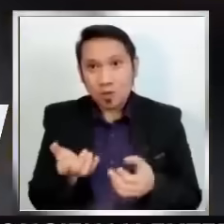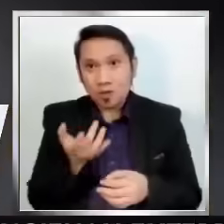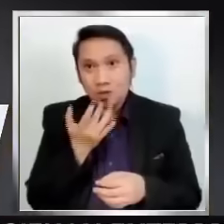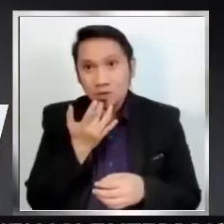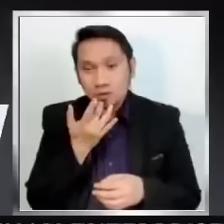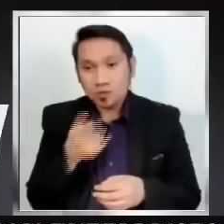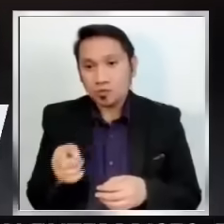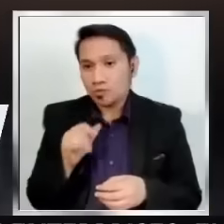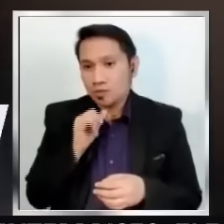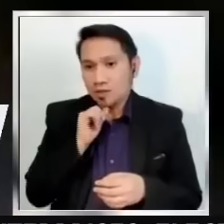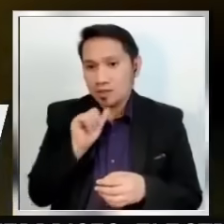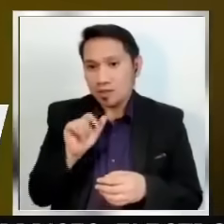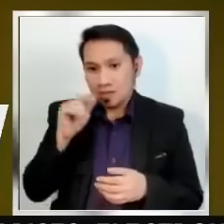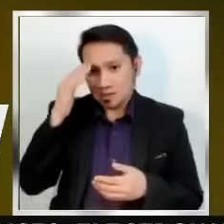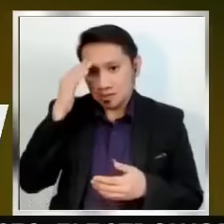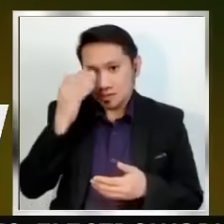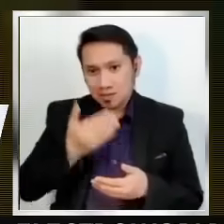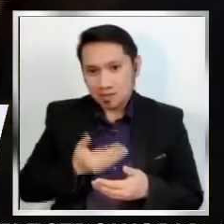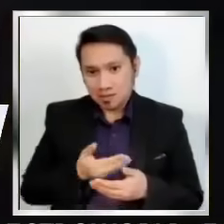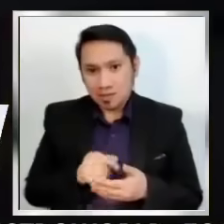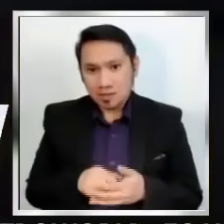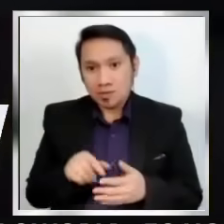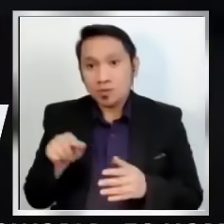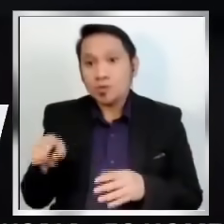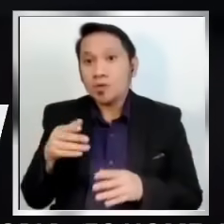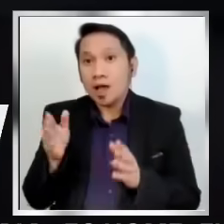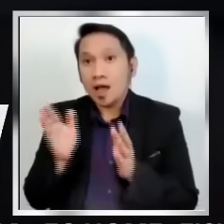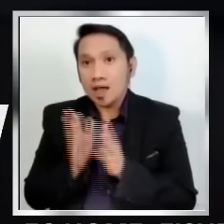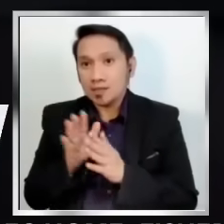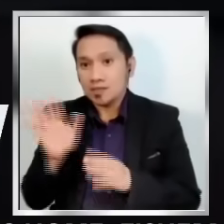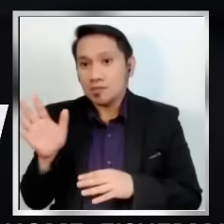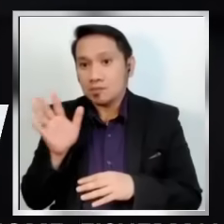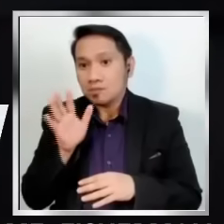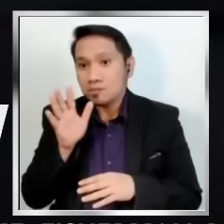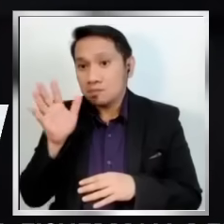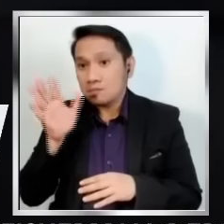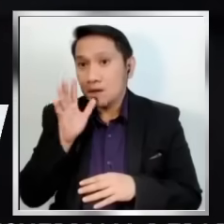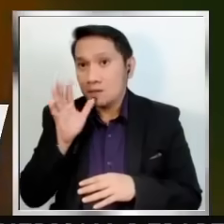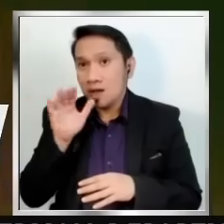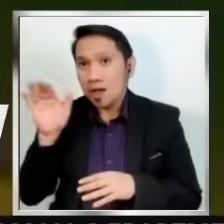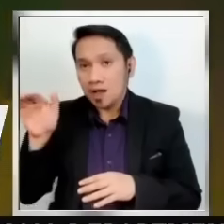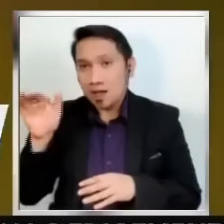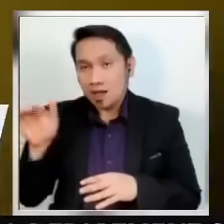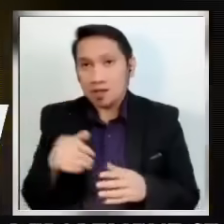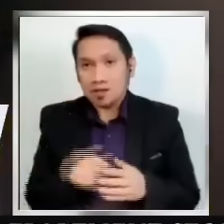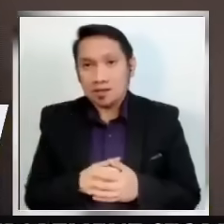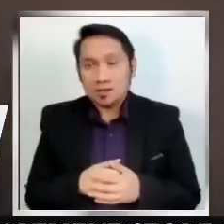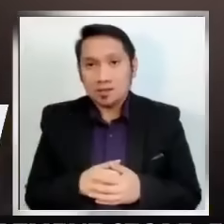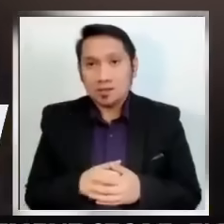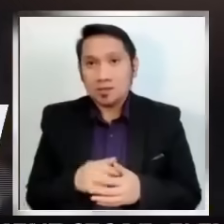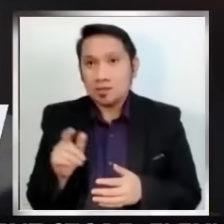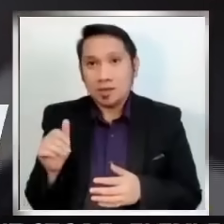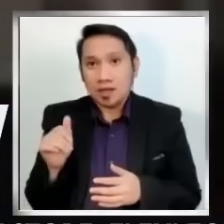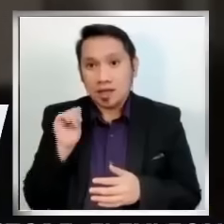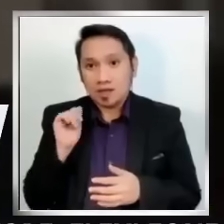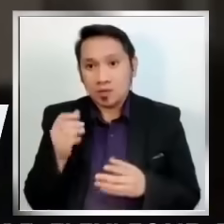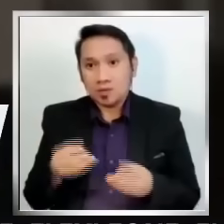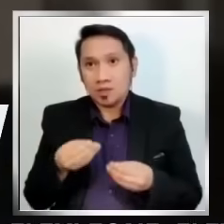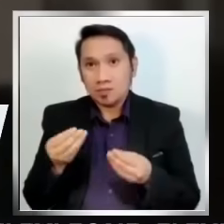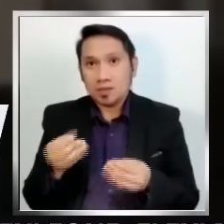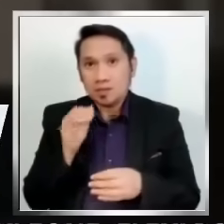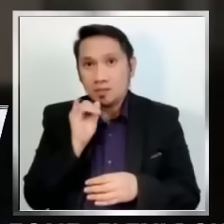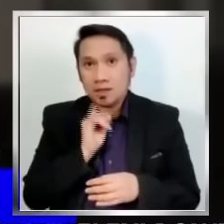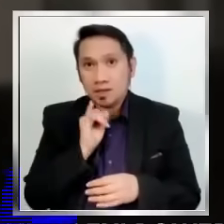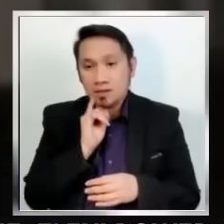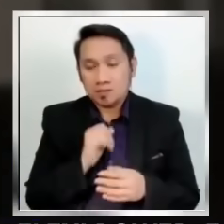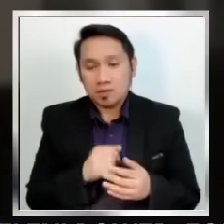anak ha. Sumaren, pabili ka sa mama mo. Si Lena, di niya tunay na pangalan, ang mama ng batang tinanggihang patikimin ng ice cream. Parang ang